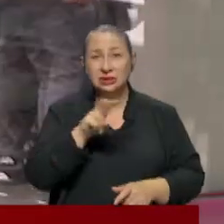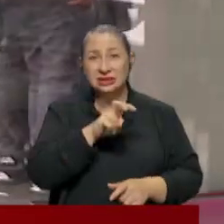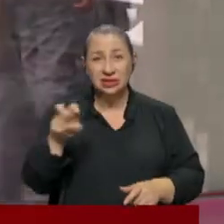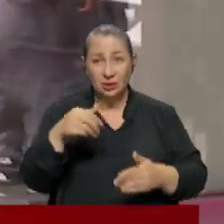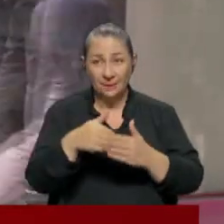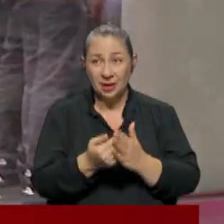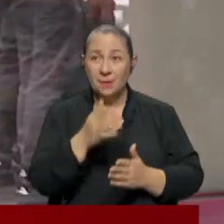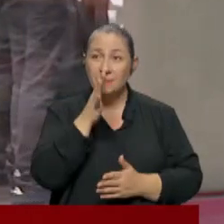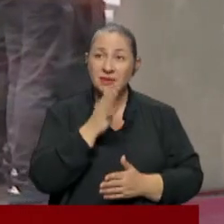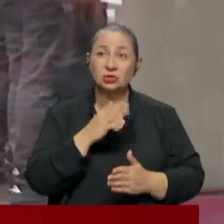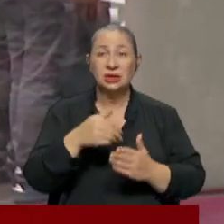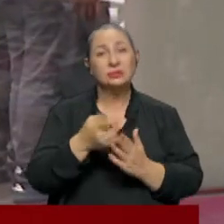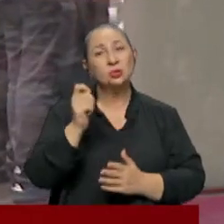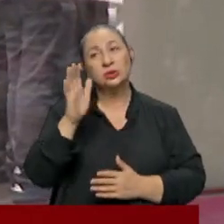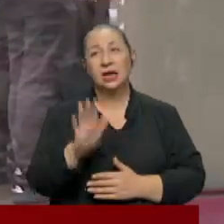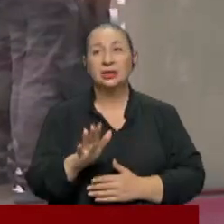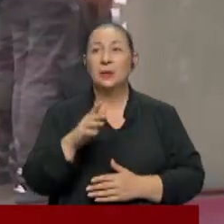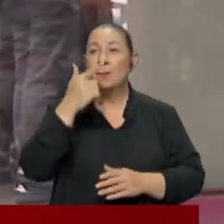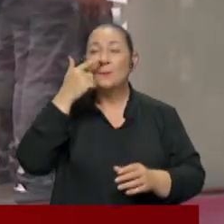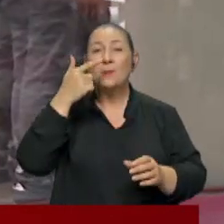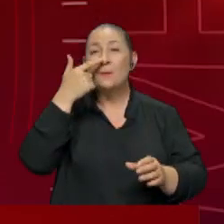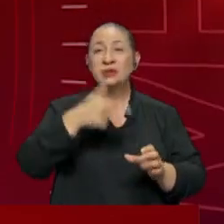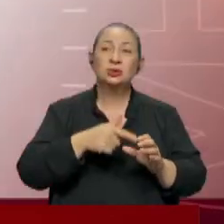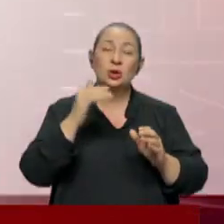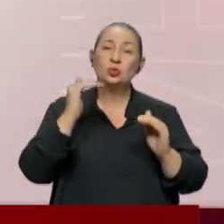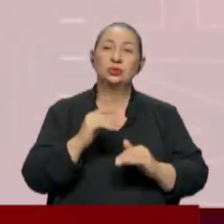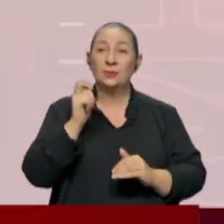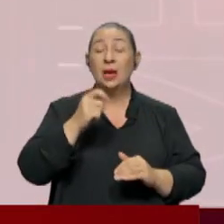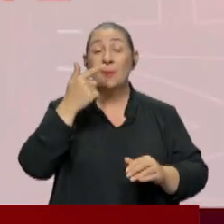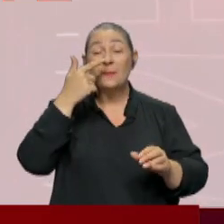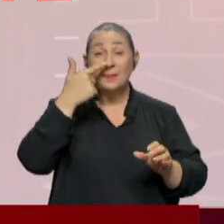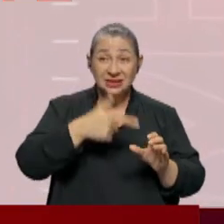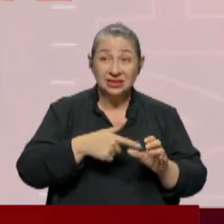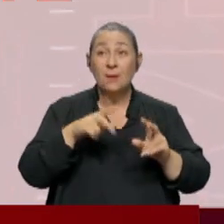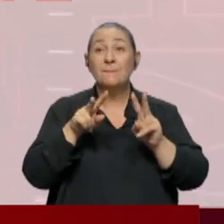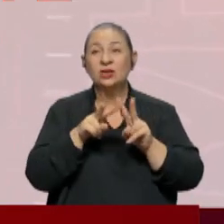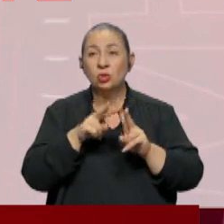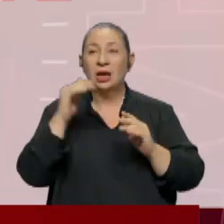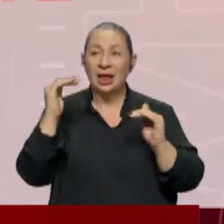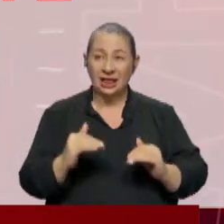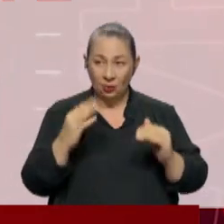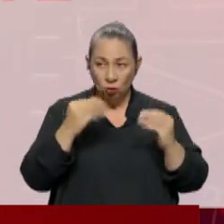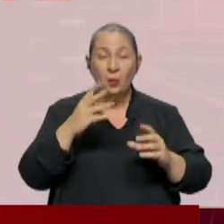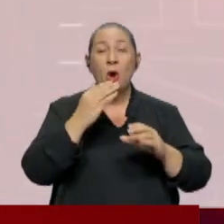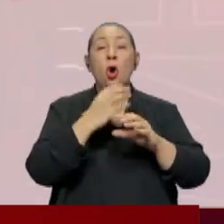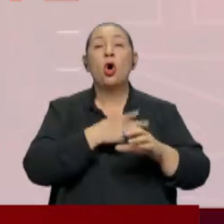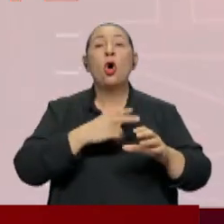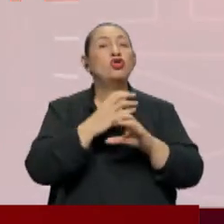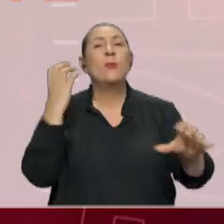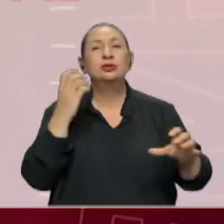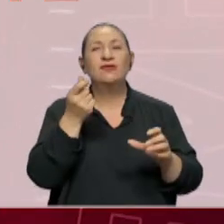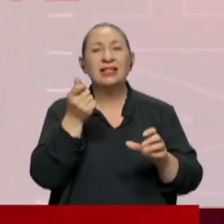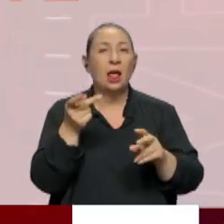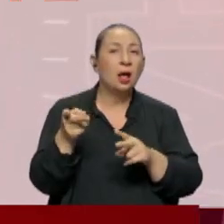800 liralık bileti 500'e kesmek zorunda kaldık. Mazotu da ucuzlattık. Motorin ve benzine bir indirim daha geldi ama düşüş otobüs biletlerinin